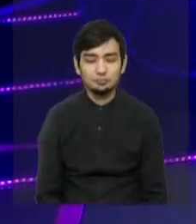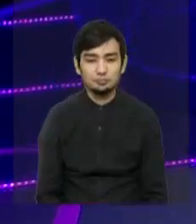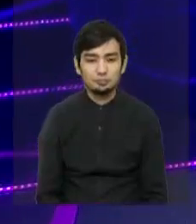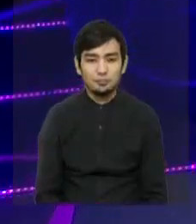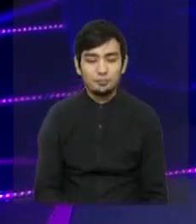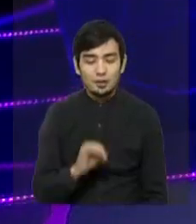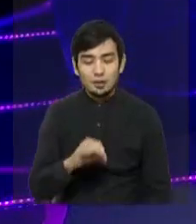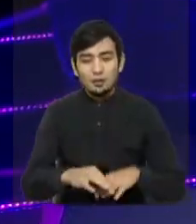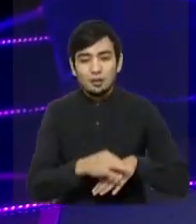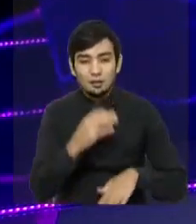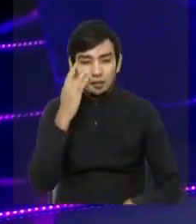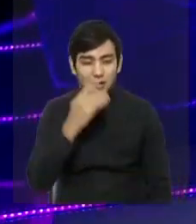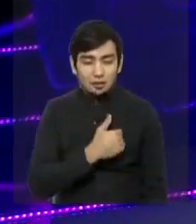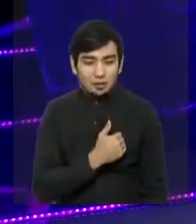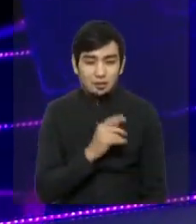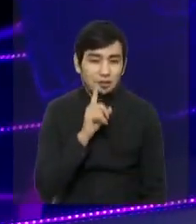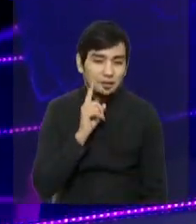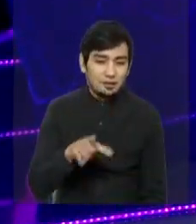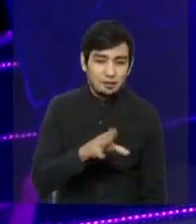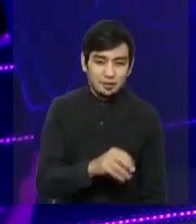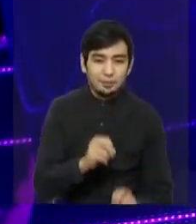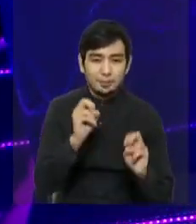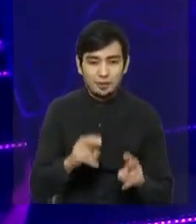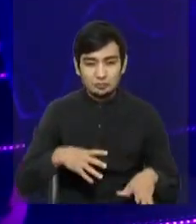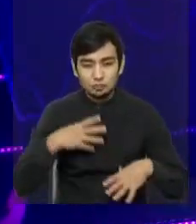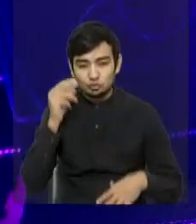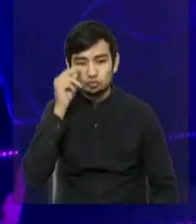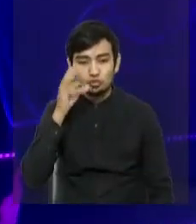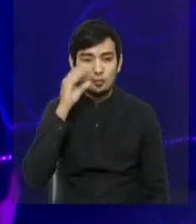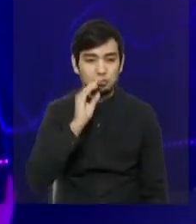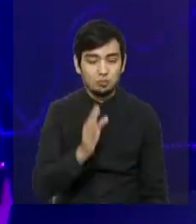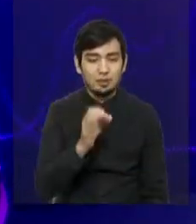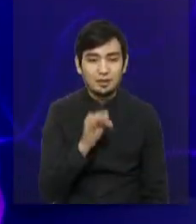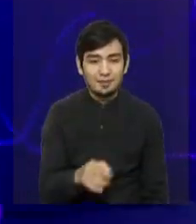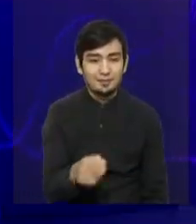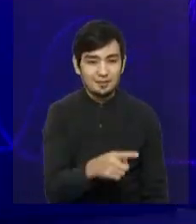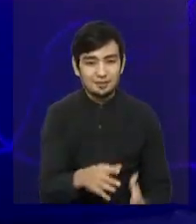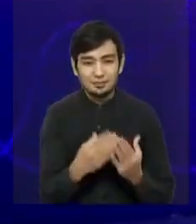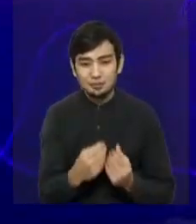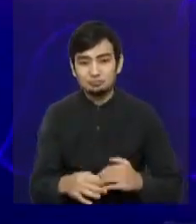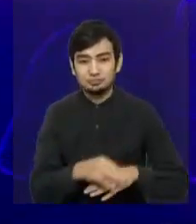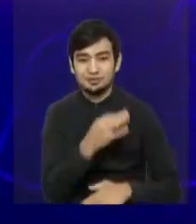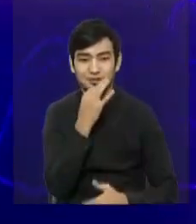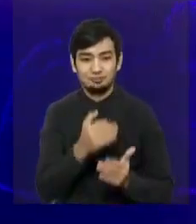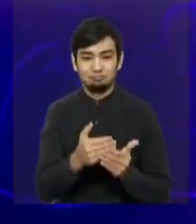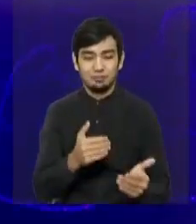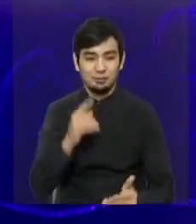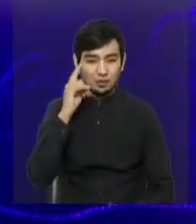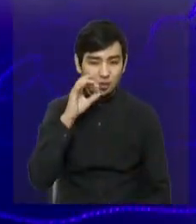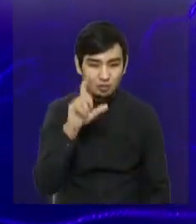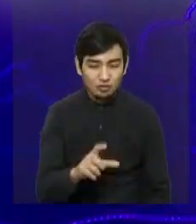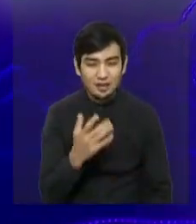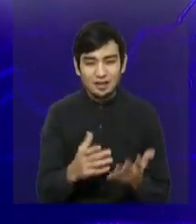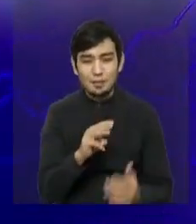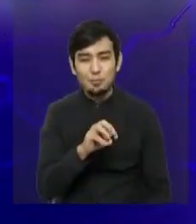Бұдан былай некеге тұруға ниетті жастар арнайы оқудан өтуі мүмкін. Яғни олар шаңырақ көтермес бұрын психолог не